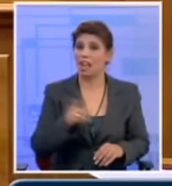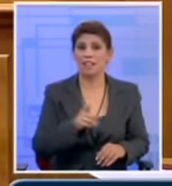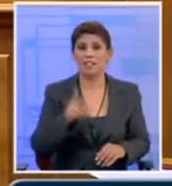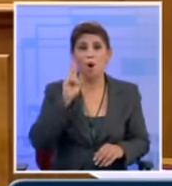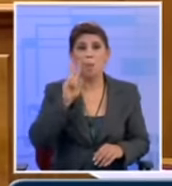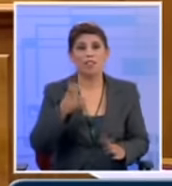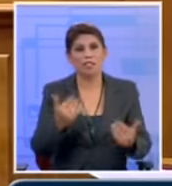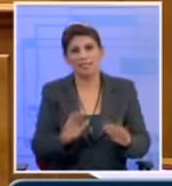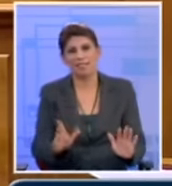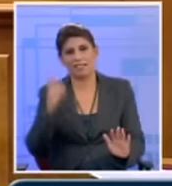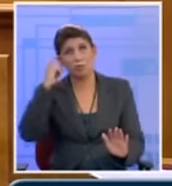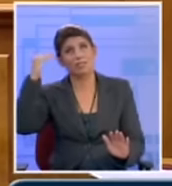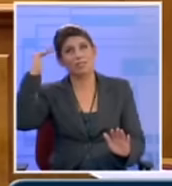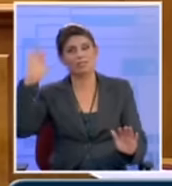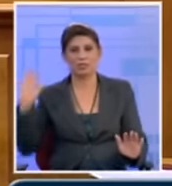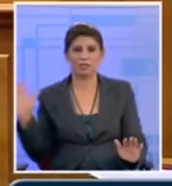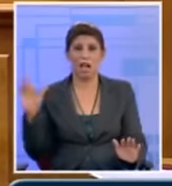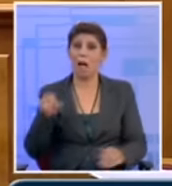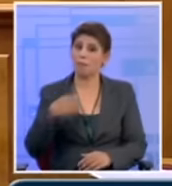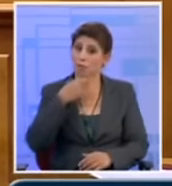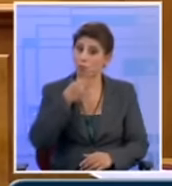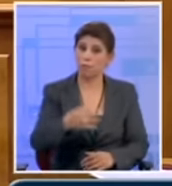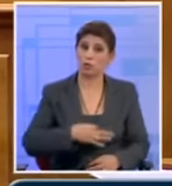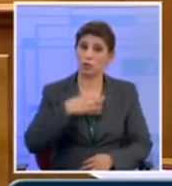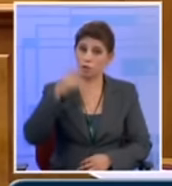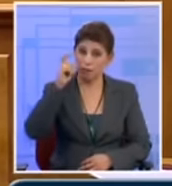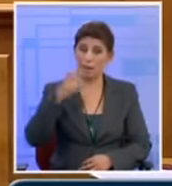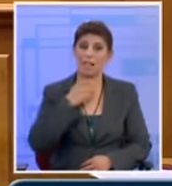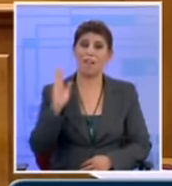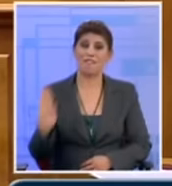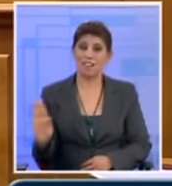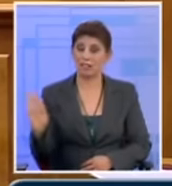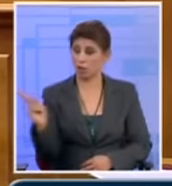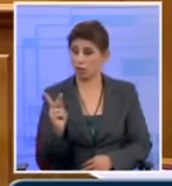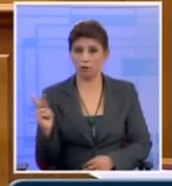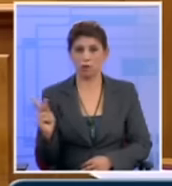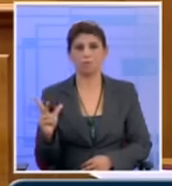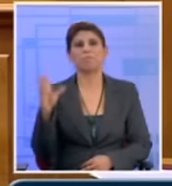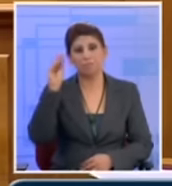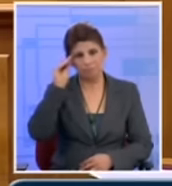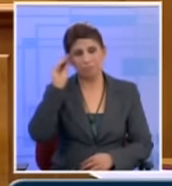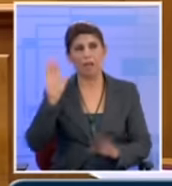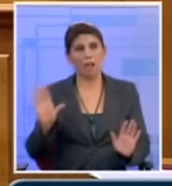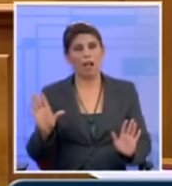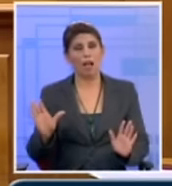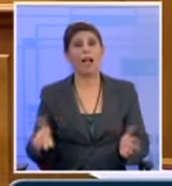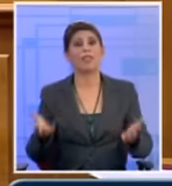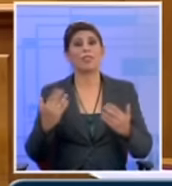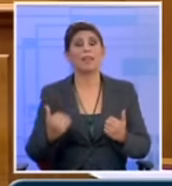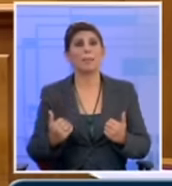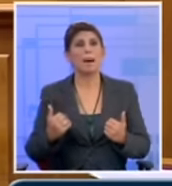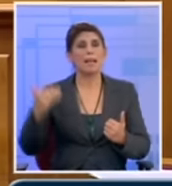σας. Και από τις τοποθετήσεις του κ. Σαμαρά και του κ. Βενιζέλου αντιλήφθηκα ότι δεν υπάρχει καν στην